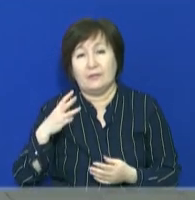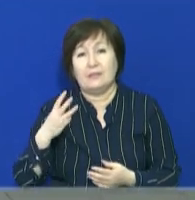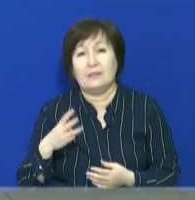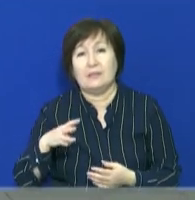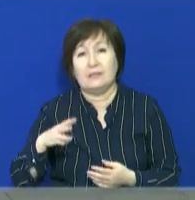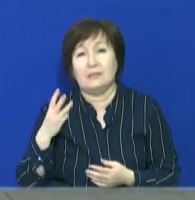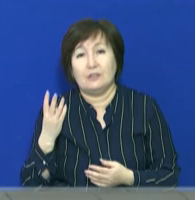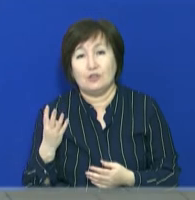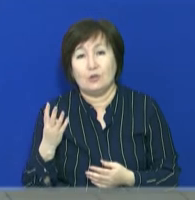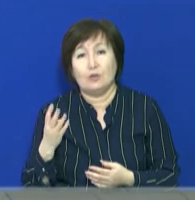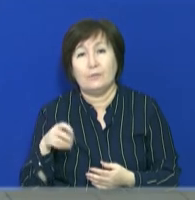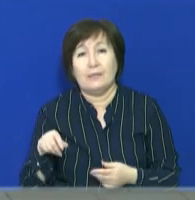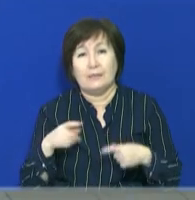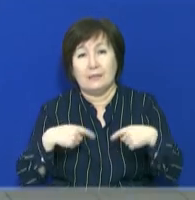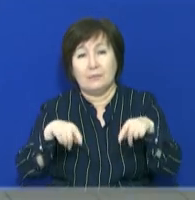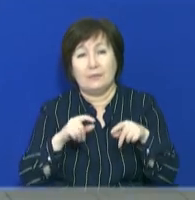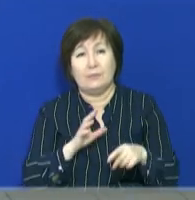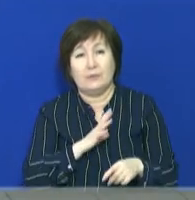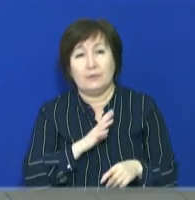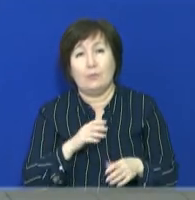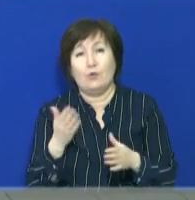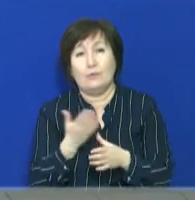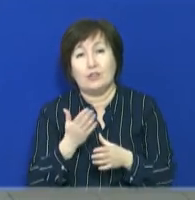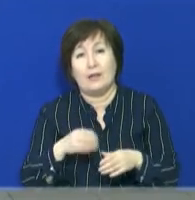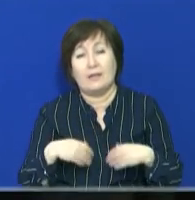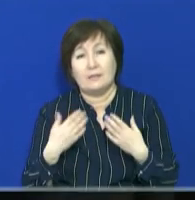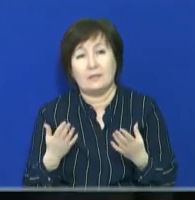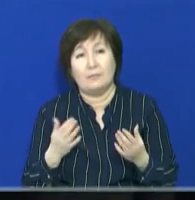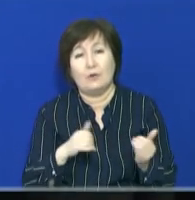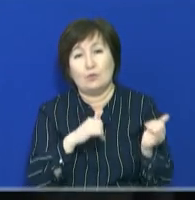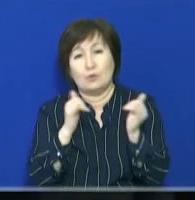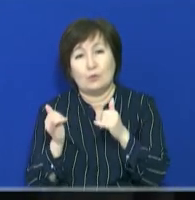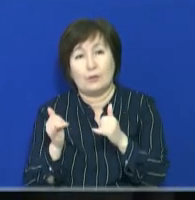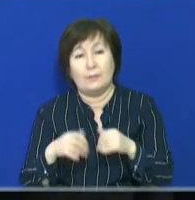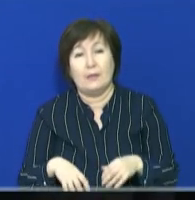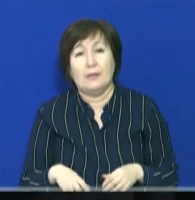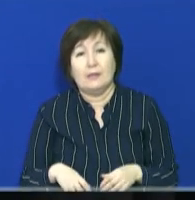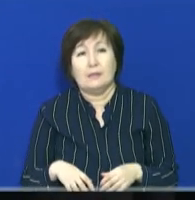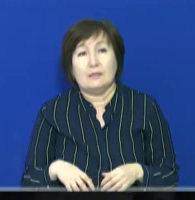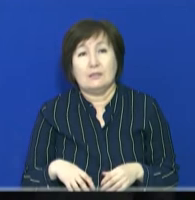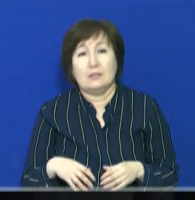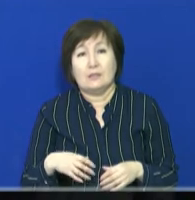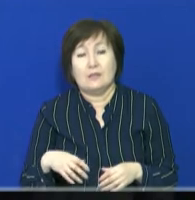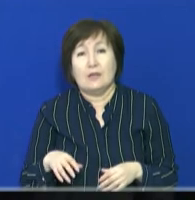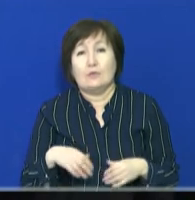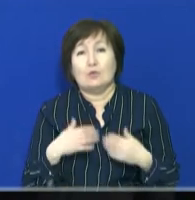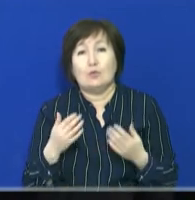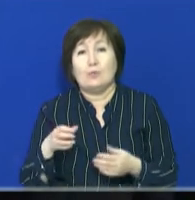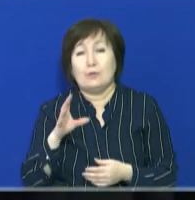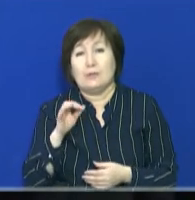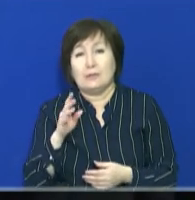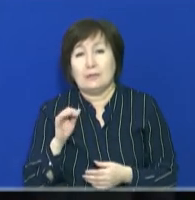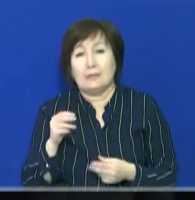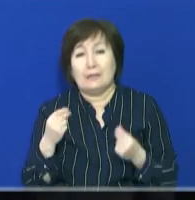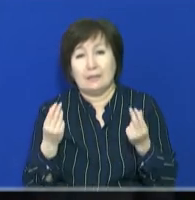білдірген отбасының әр мүшесіне 70 айлық есепті көрсеткіш мөлшерінде бір жолғы төлем ретінде көшу субсидиясы беріледі. Сонымен